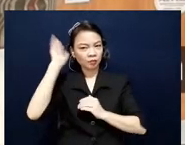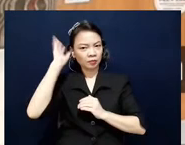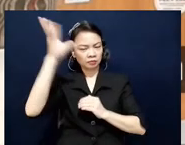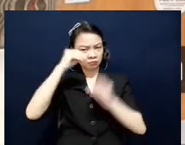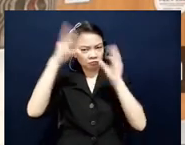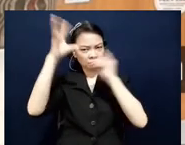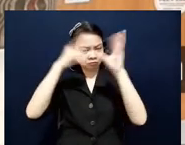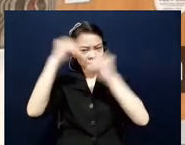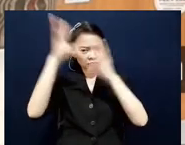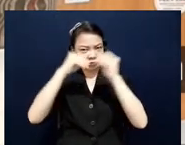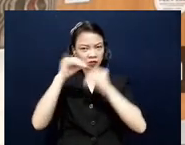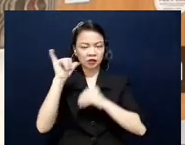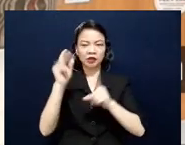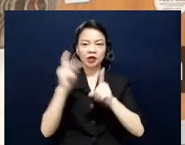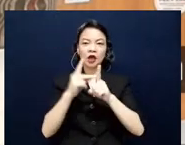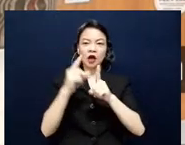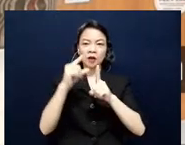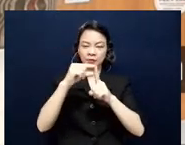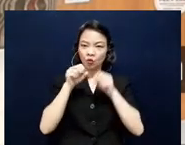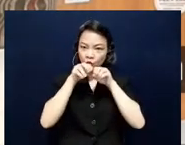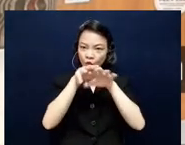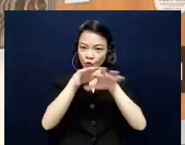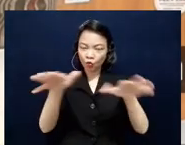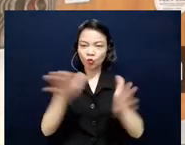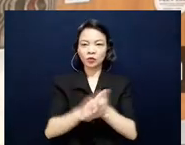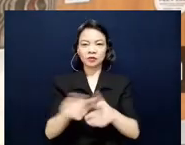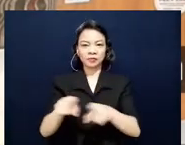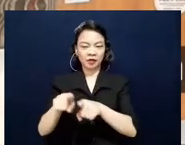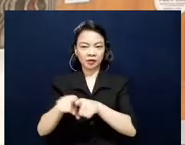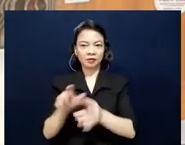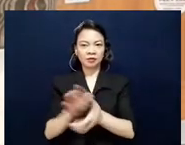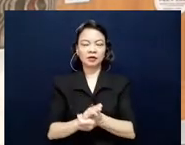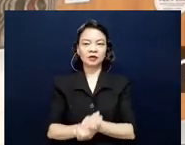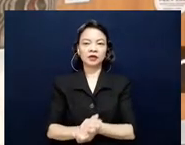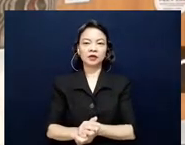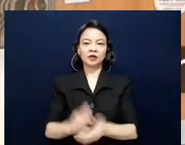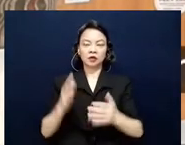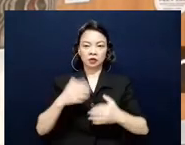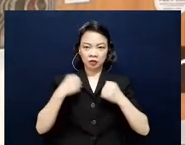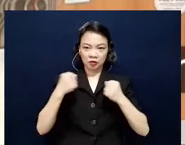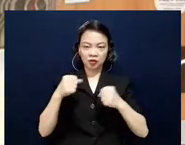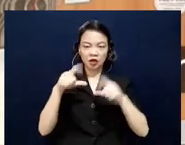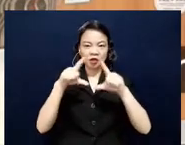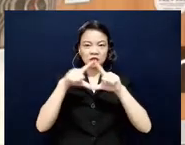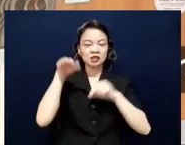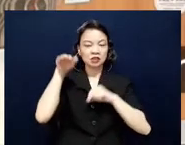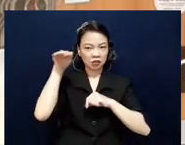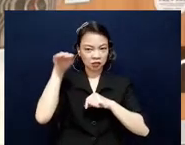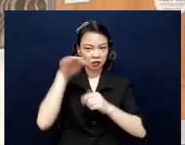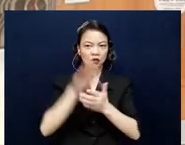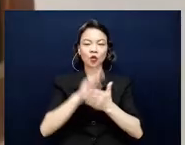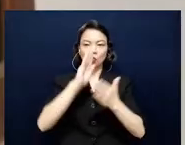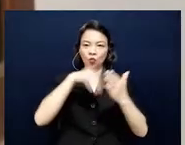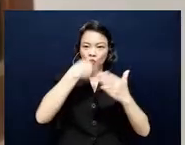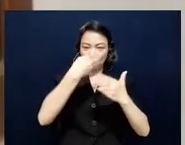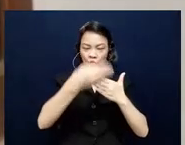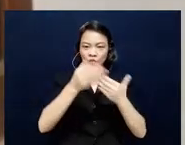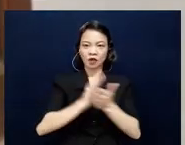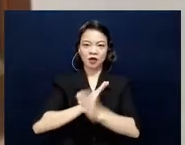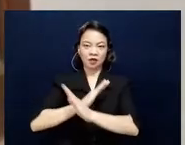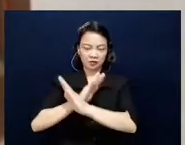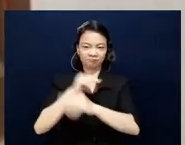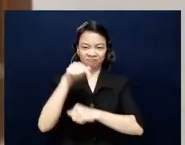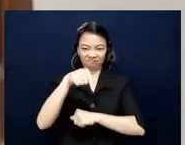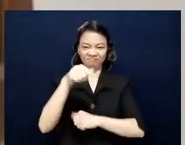posisi Dr. Harry sebagai Head of Medical AstraZeneca dalam project Lead on Inclusion and Diversity. Di HP